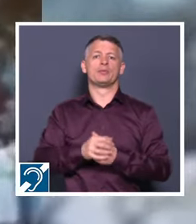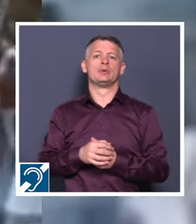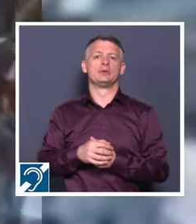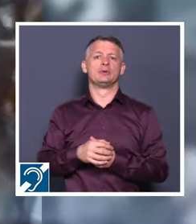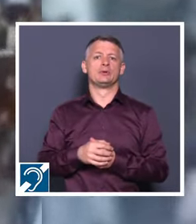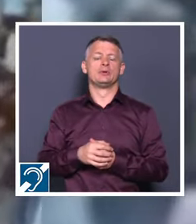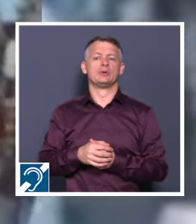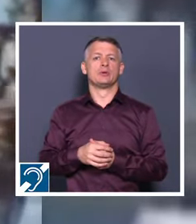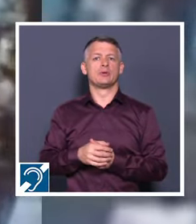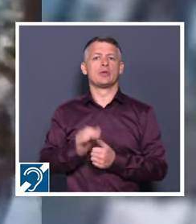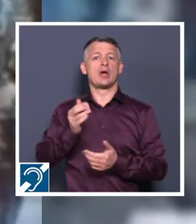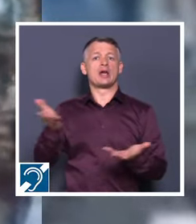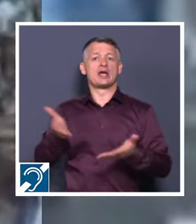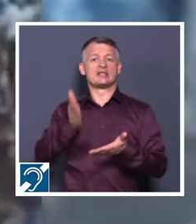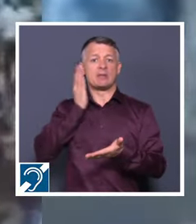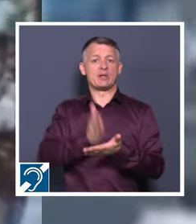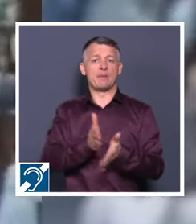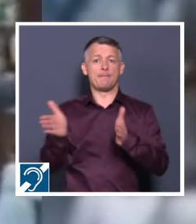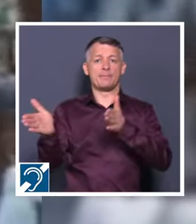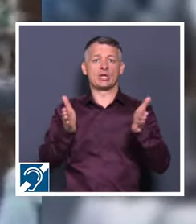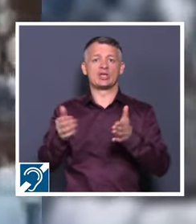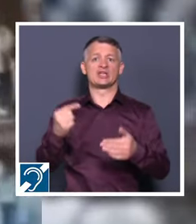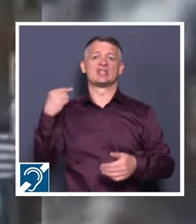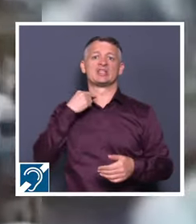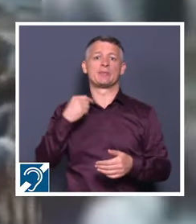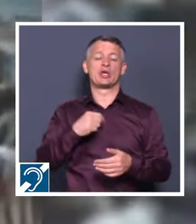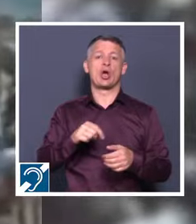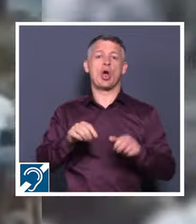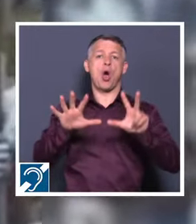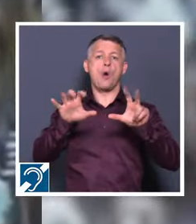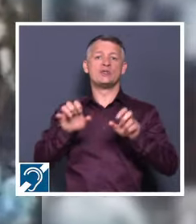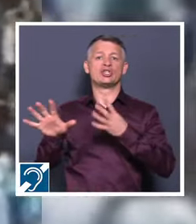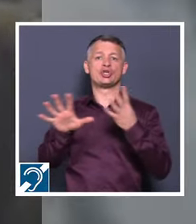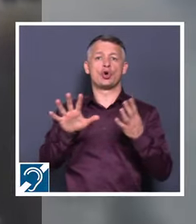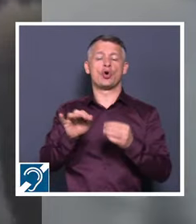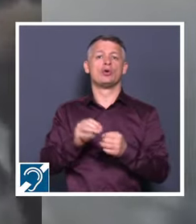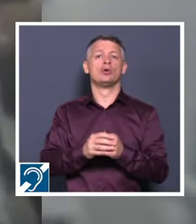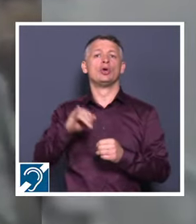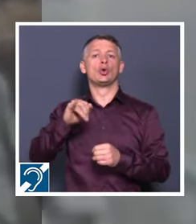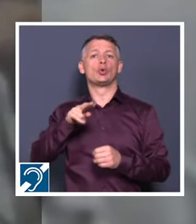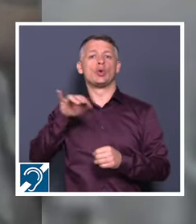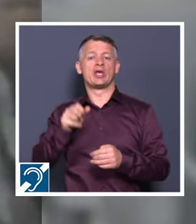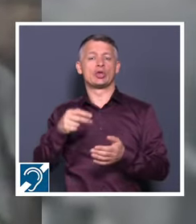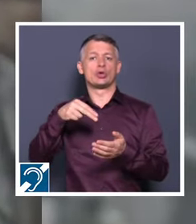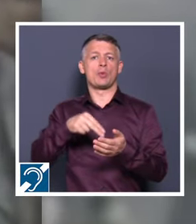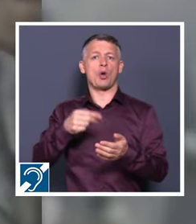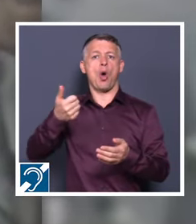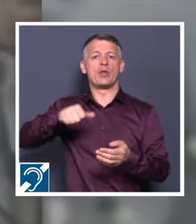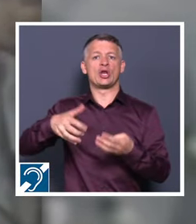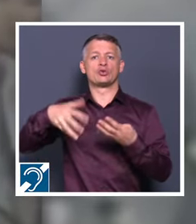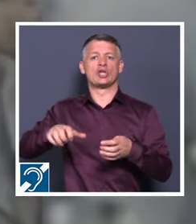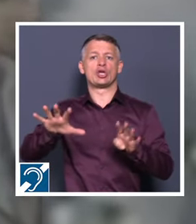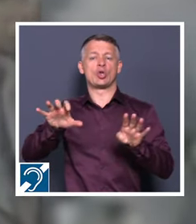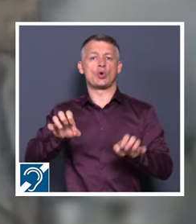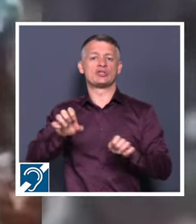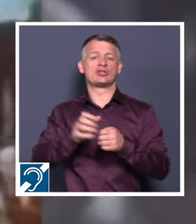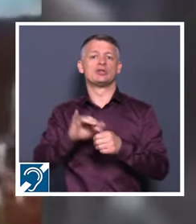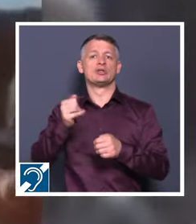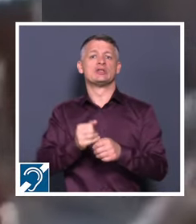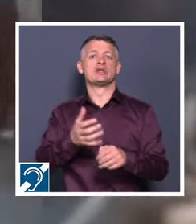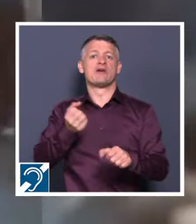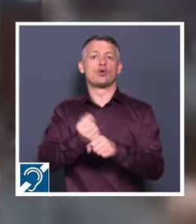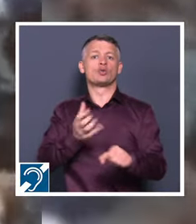Drepturilor Omului, care a stabilit că în perioada decembrie 89-iunie 90 în România s-au săvârșit crime împotriva umanității. Aceasta este